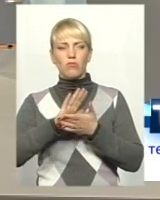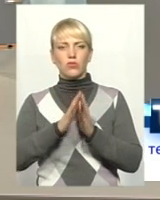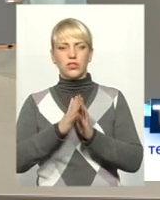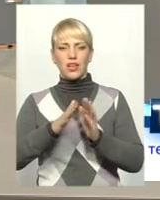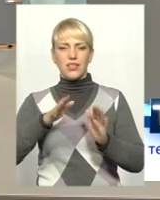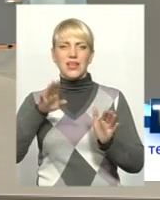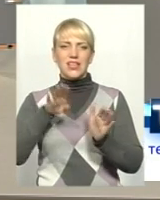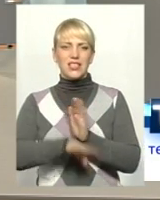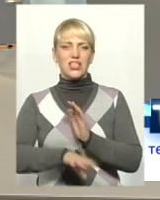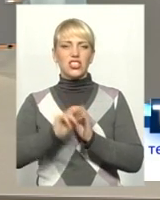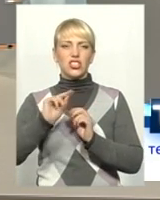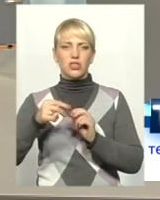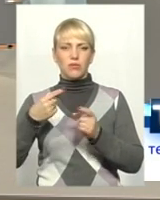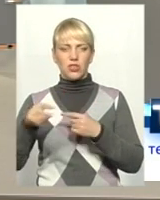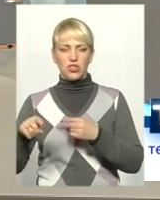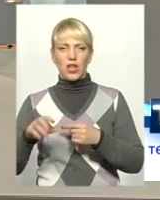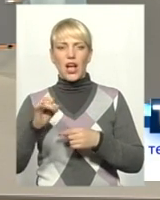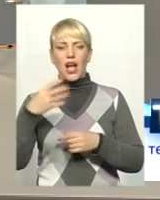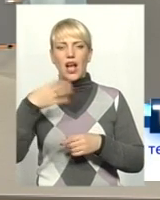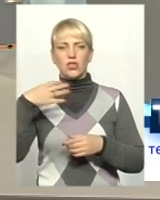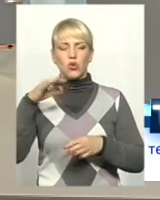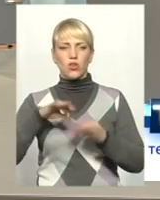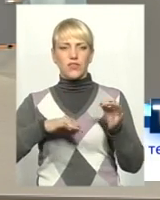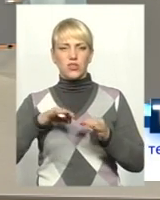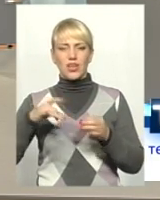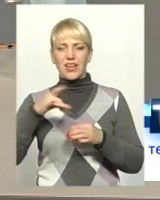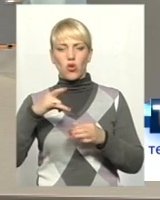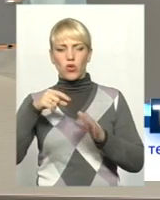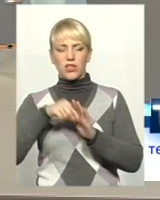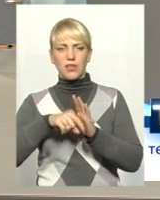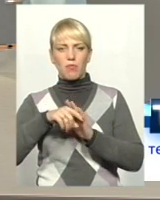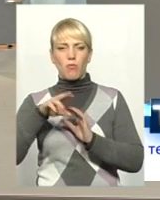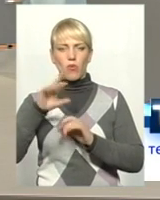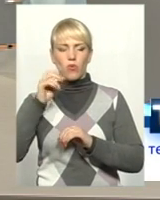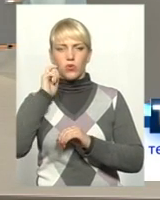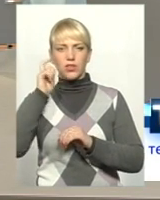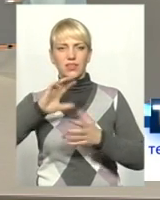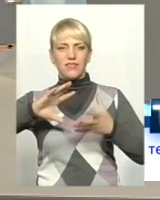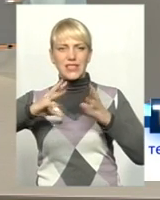цілих 40% доріг регіонального значення загалом по Україні в